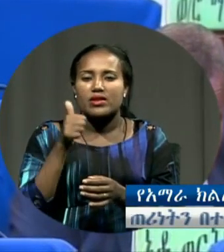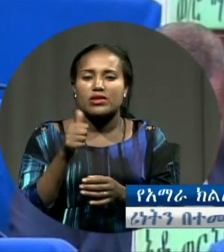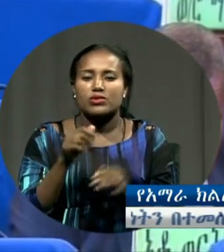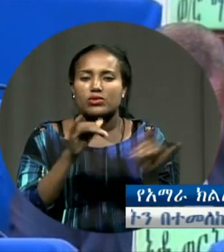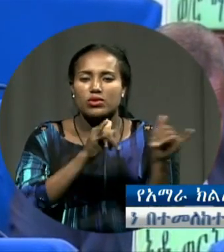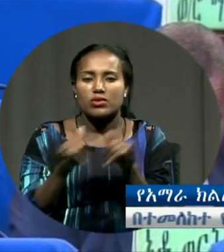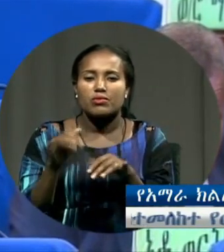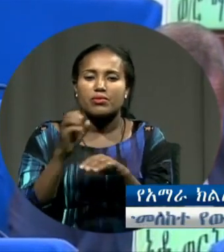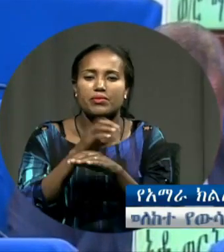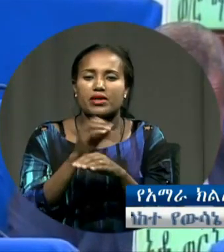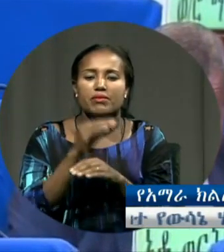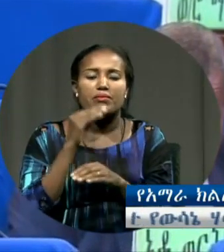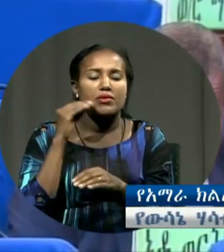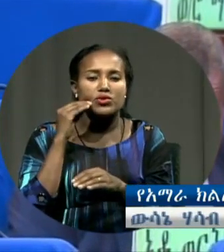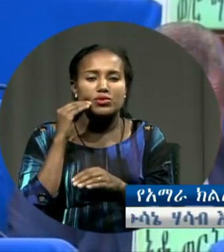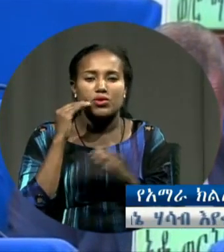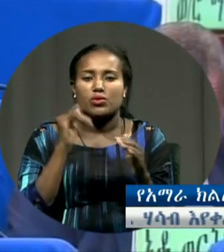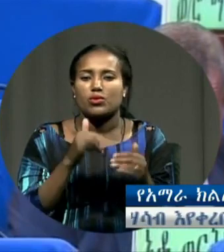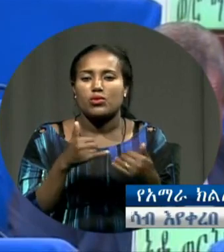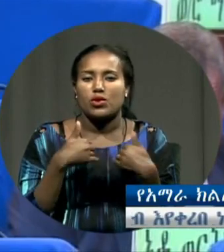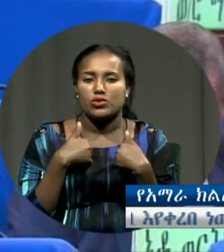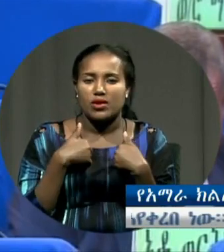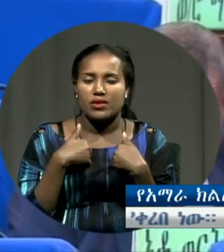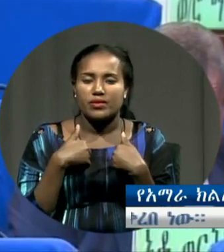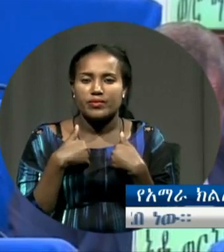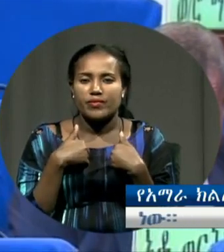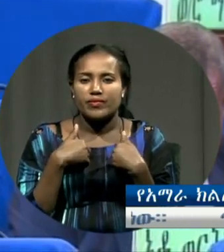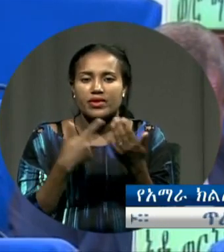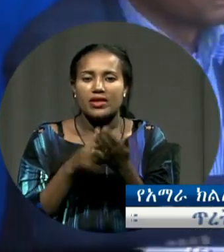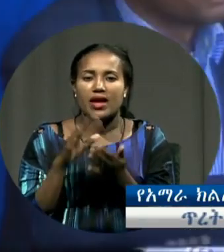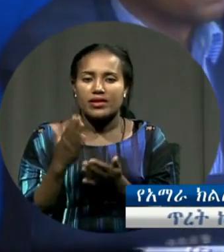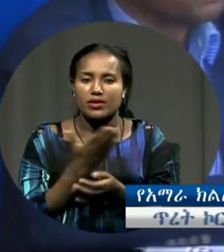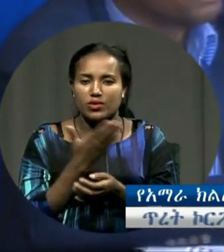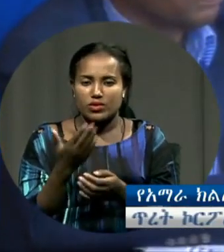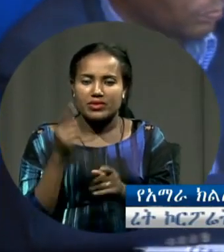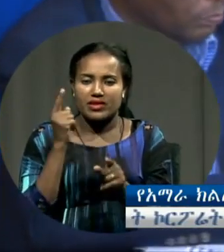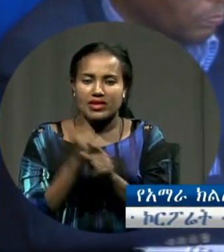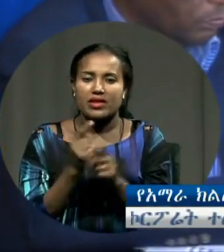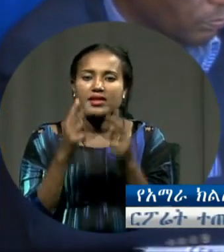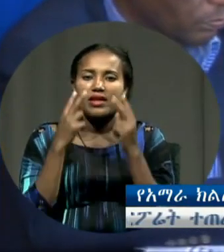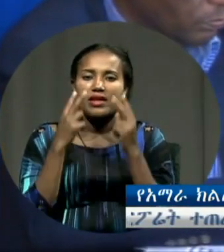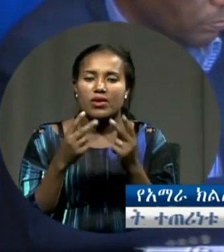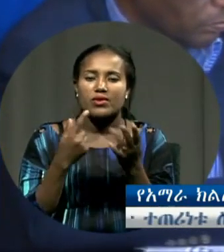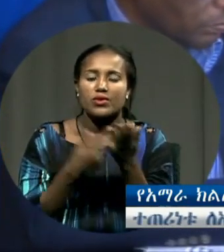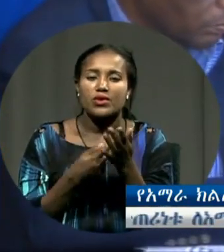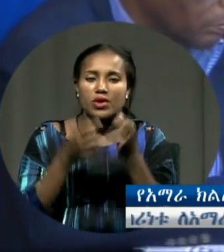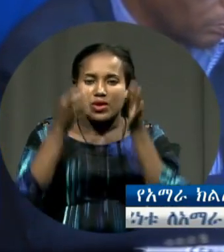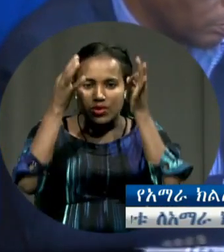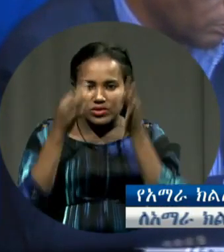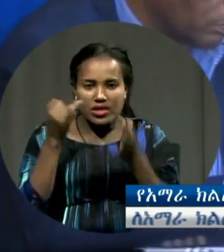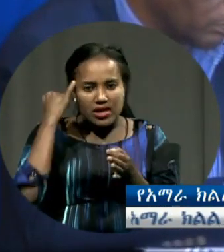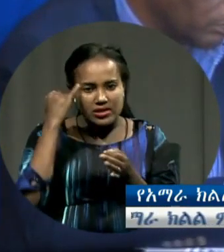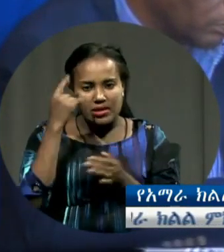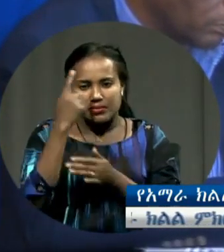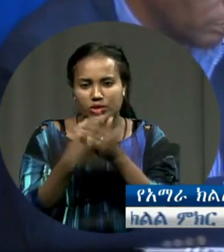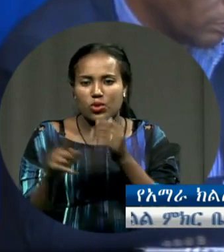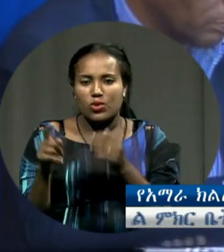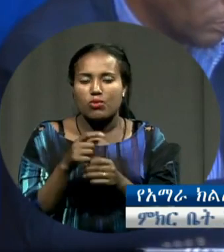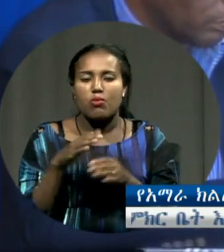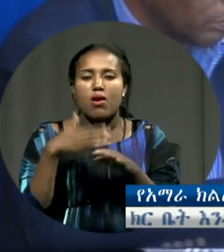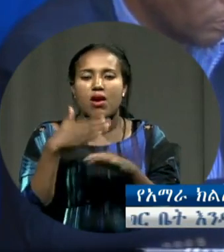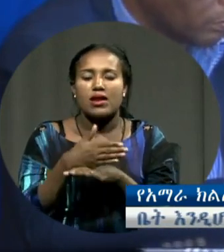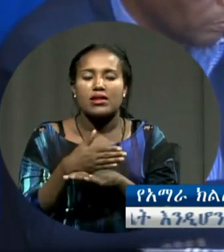ደግሞ ምክር ቤቶችም እንትኖችም ይኖሯቸዋል። እንዲህ አይነቶቹ ነገሮች በአግባቡ ታይተዋል ወይ? እንዲሁ የውሳኔ ሀሳብ ብቻ ሆኖ